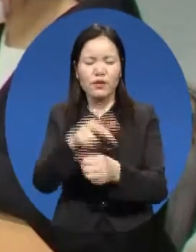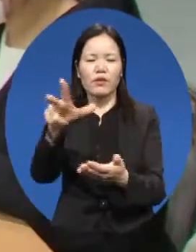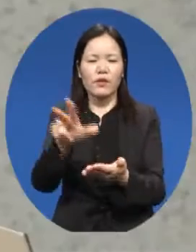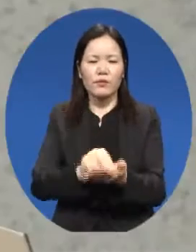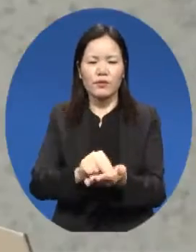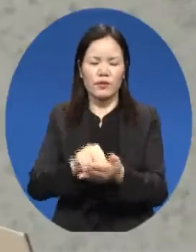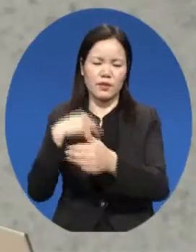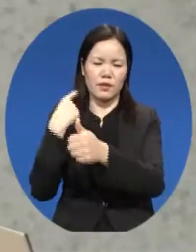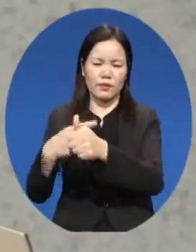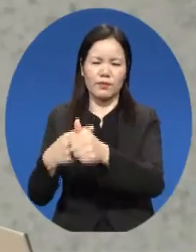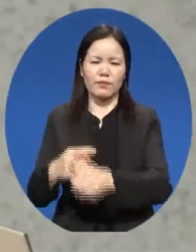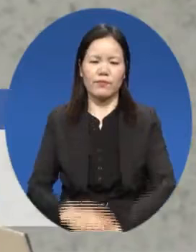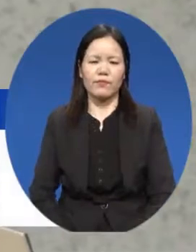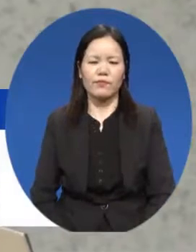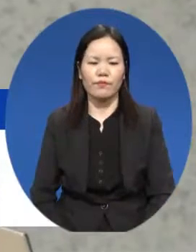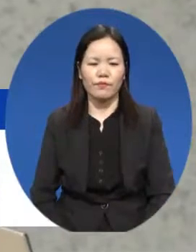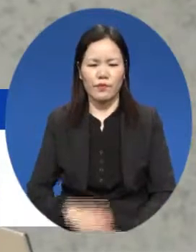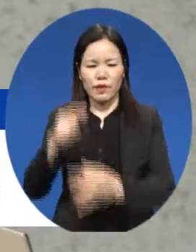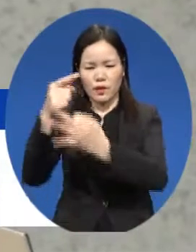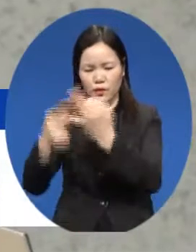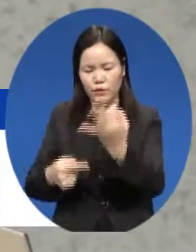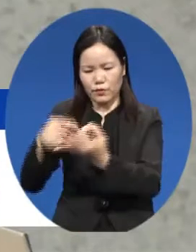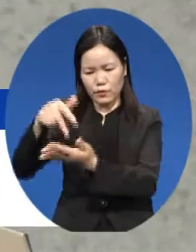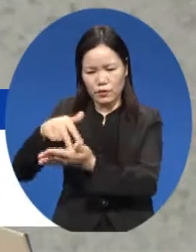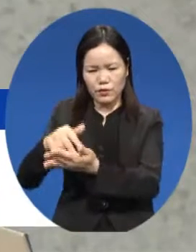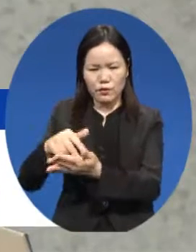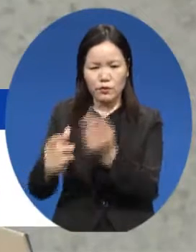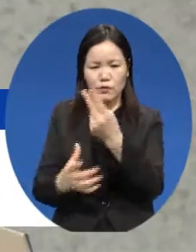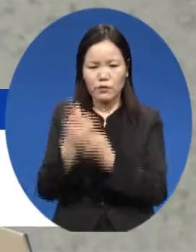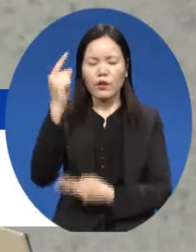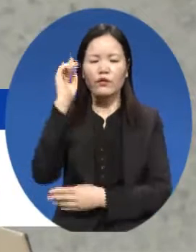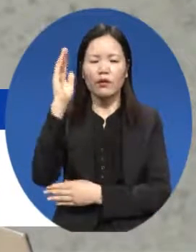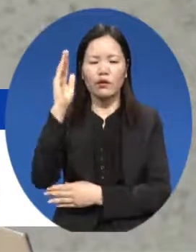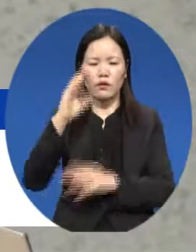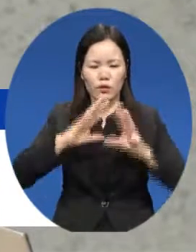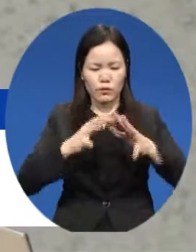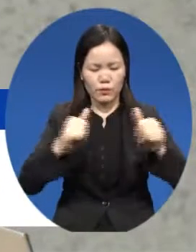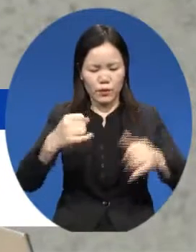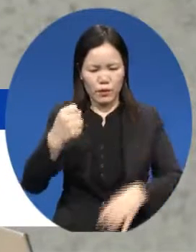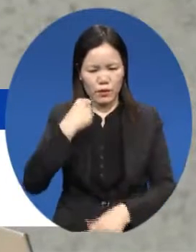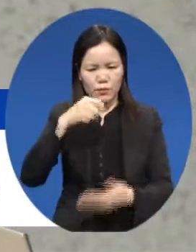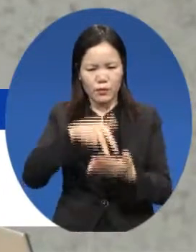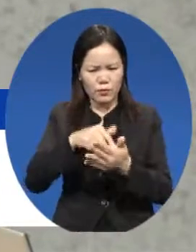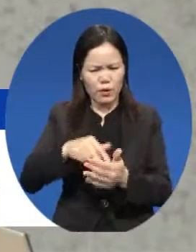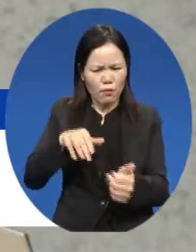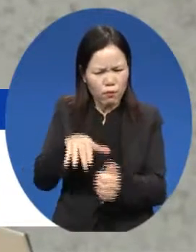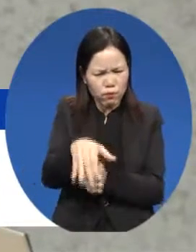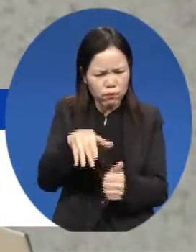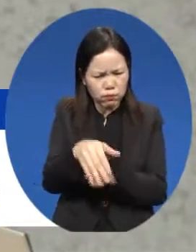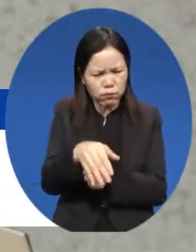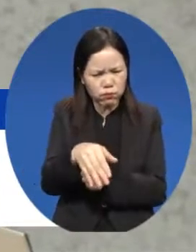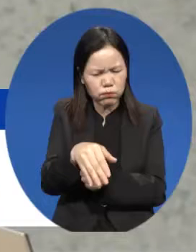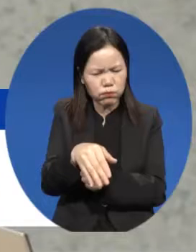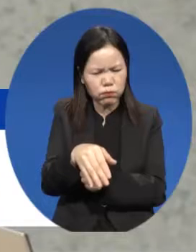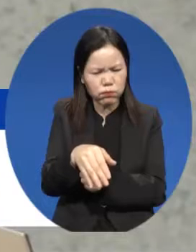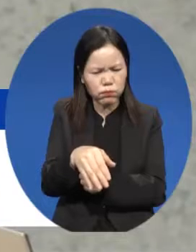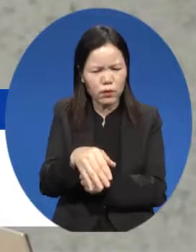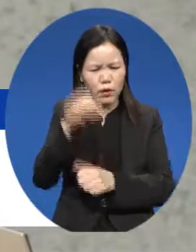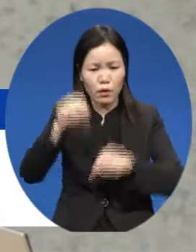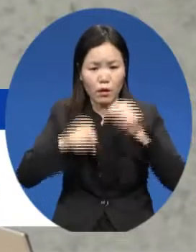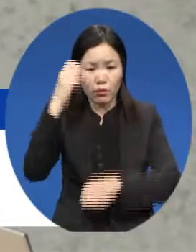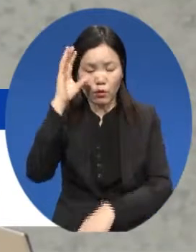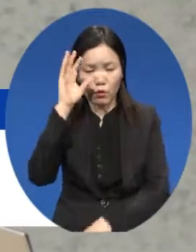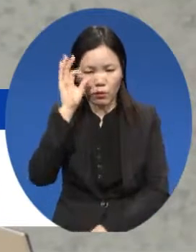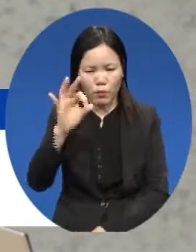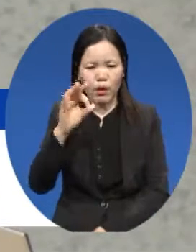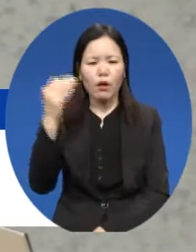삼았습니다. 윤석열 후보 측은 단일화를 이야기를 하고 국민의힘은 흑색선전을 해대는 이중 플레이를